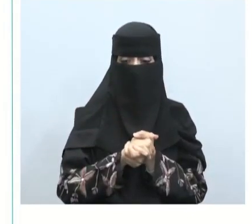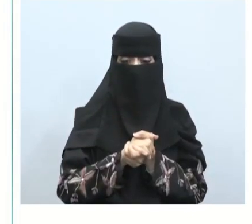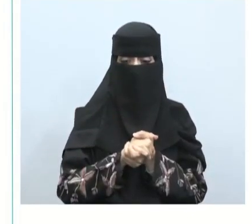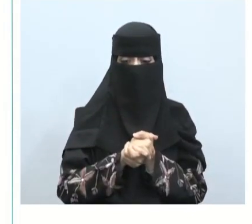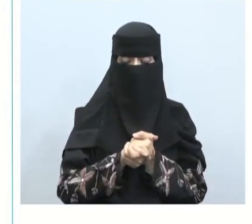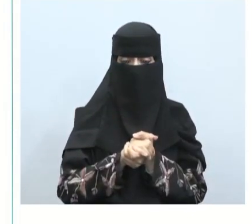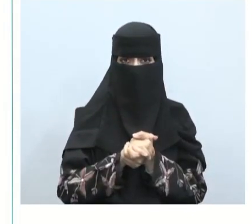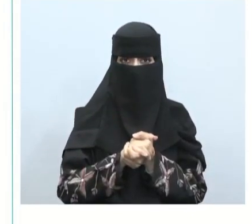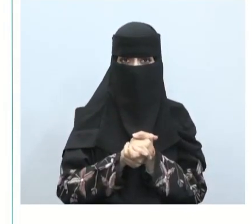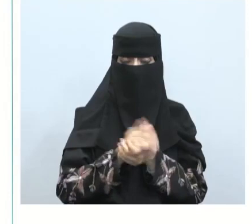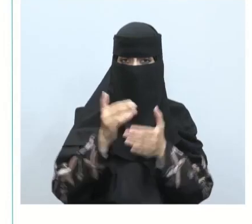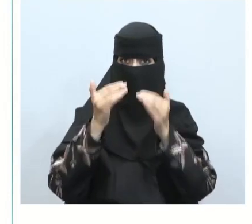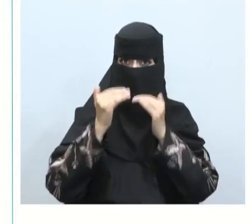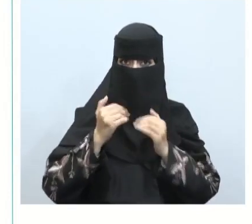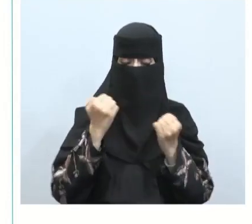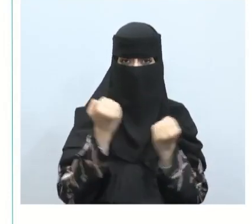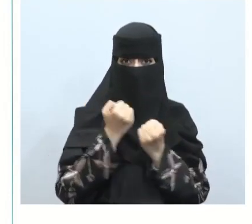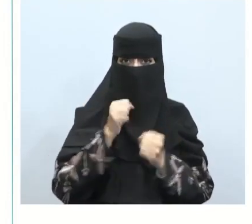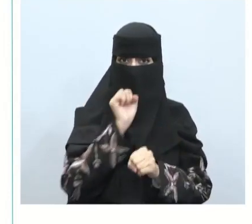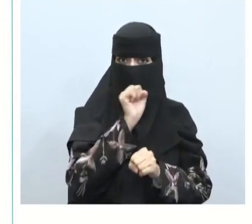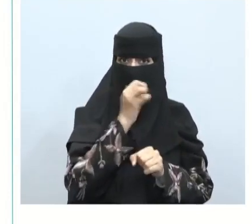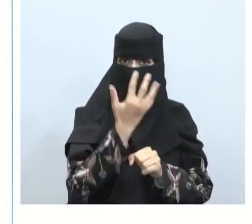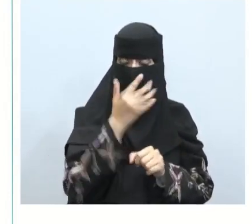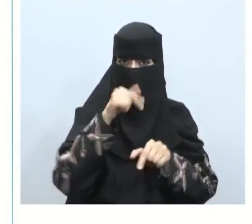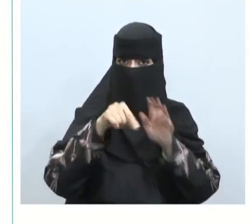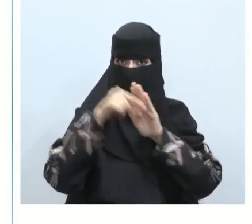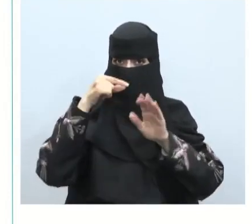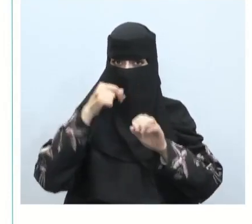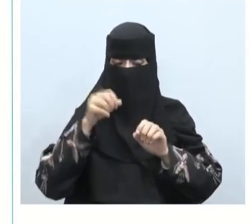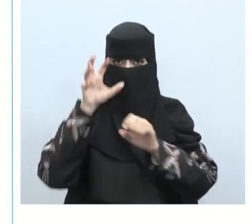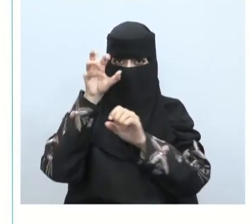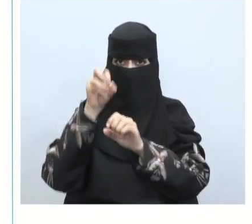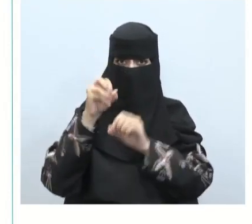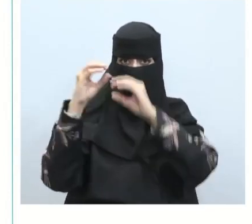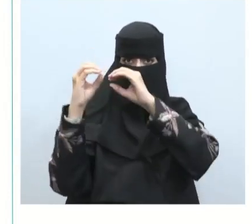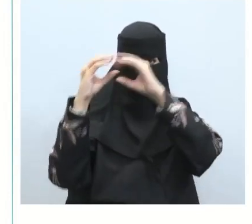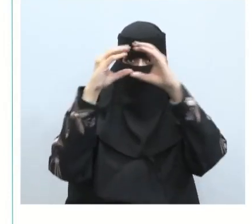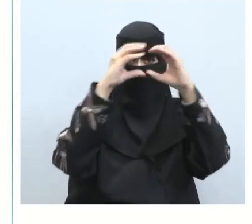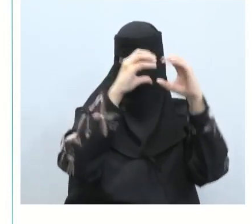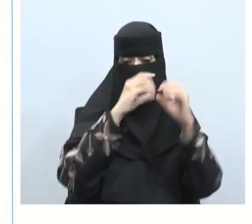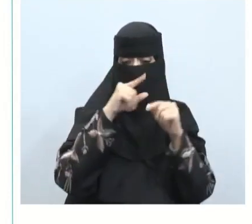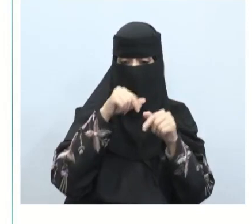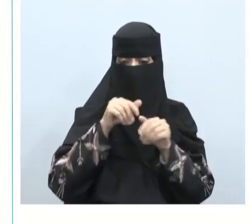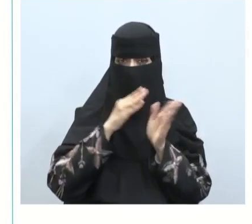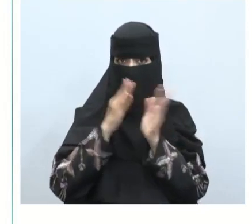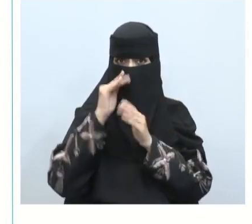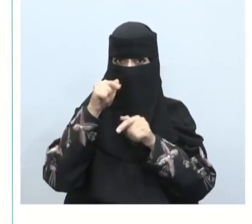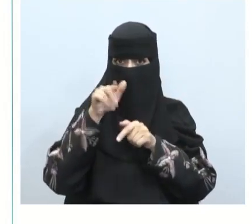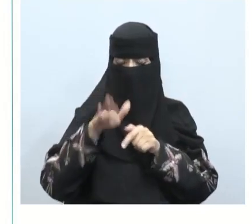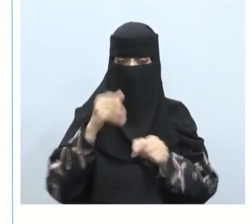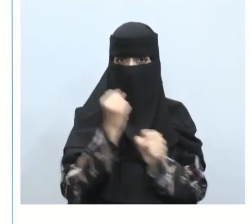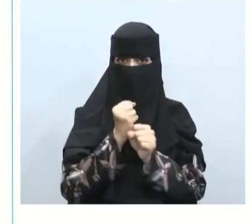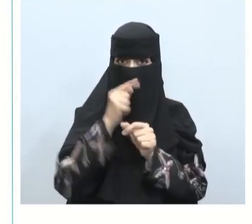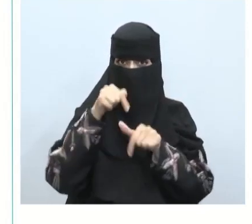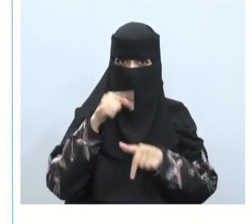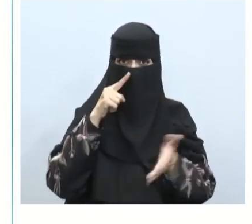بي ناتي التدريب الخامس من درس التخزين السحابي امامك هذه المهام